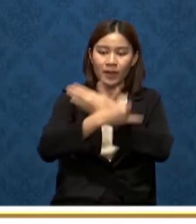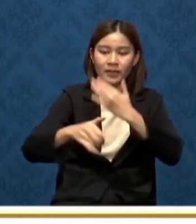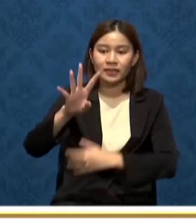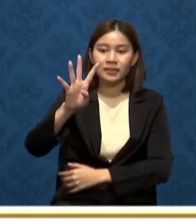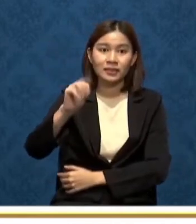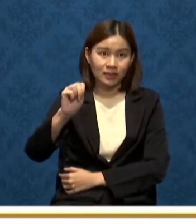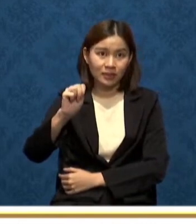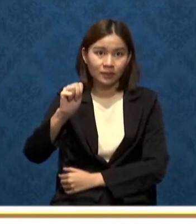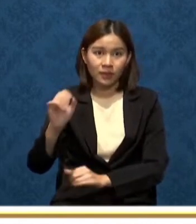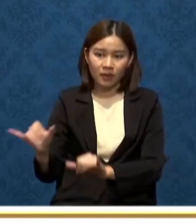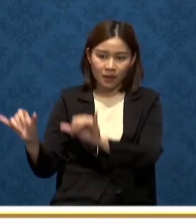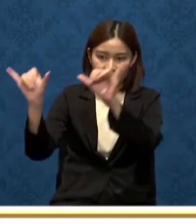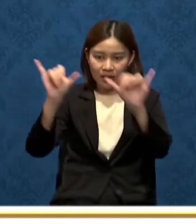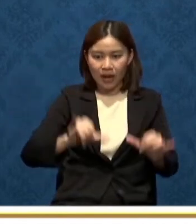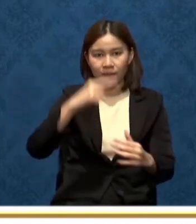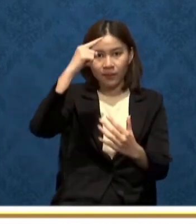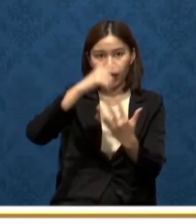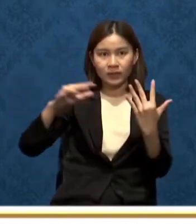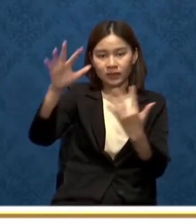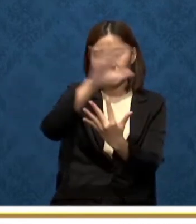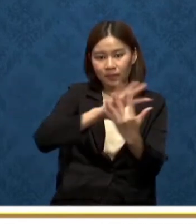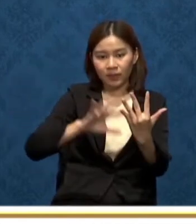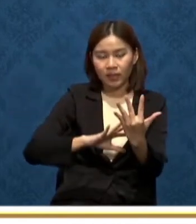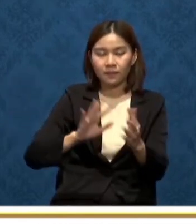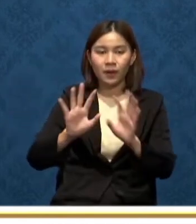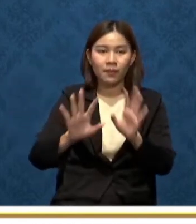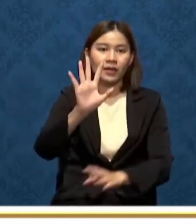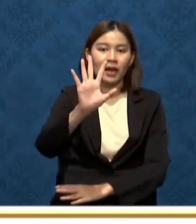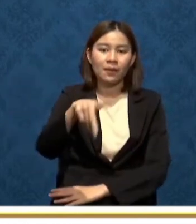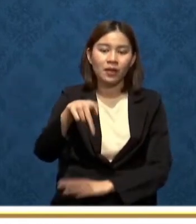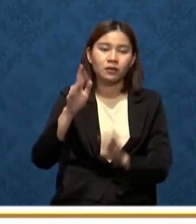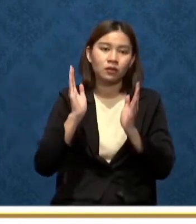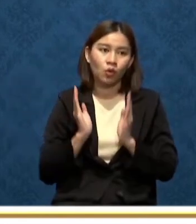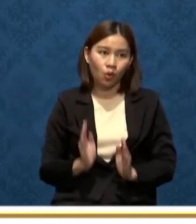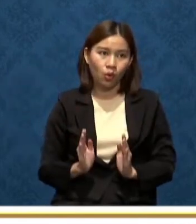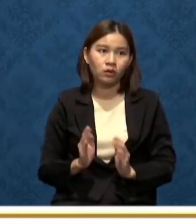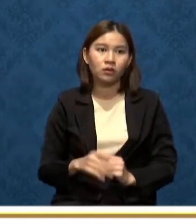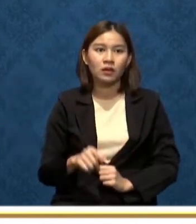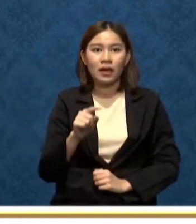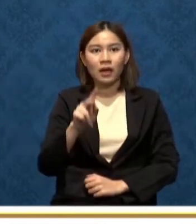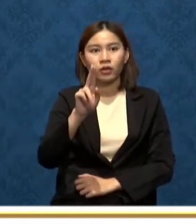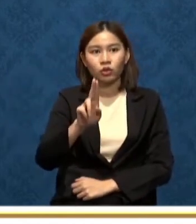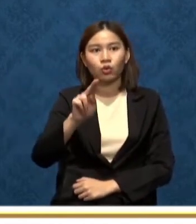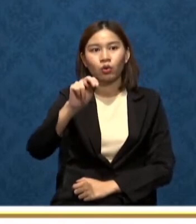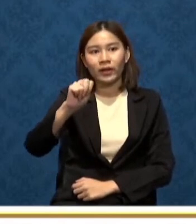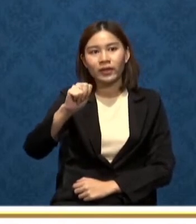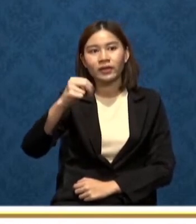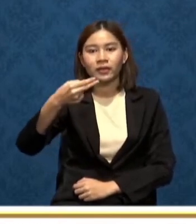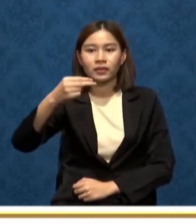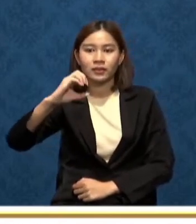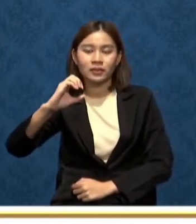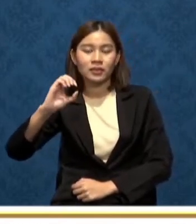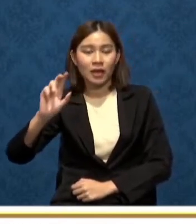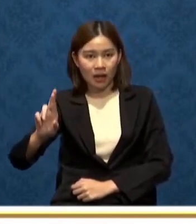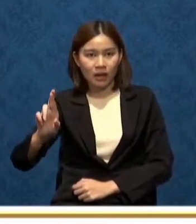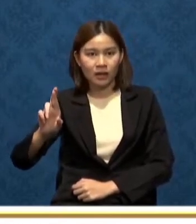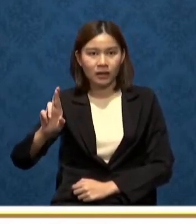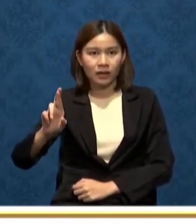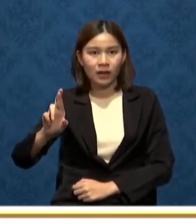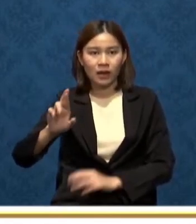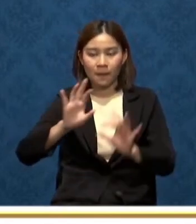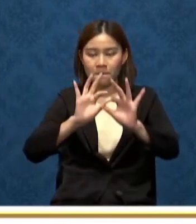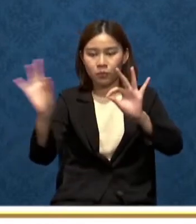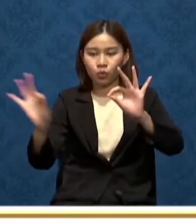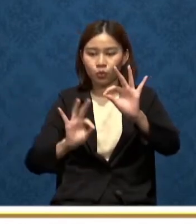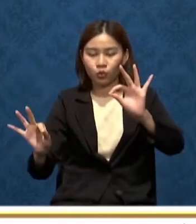หลบรีรีภัยอยู่ใประเทศไยกวา 5,000 ลายรายงานนี้ถูกรายงานโย UNSCR หรือสำนังค่าหรวงใหญ่ผู้